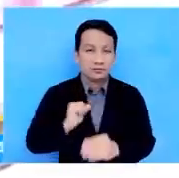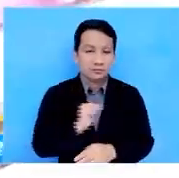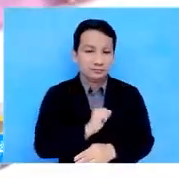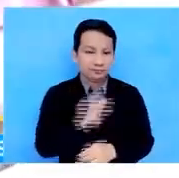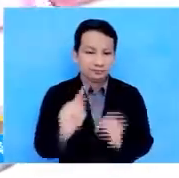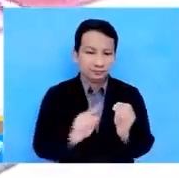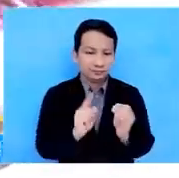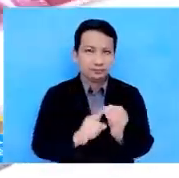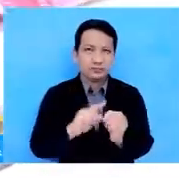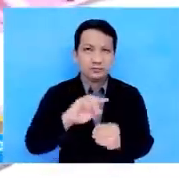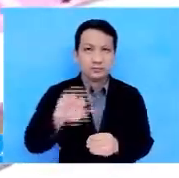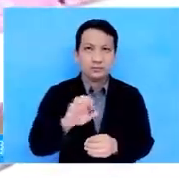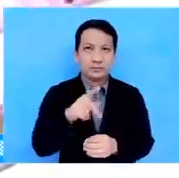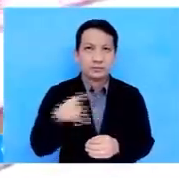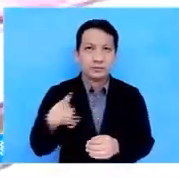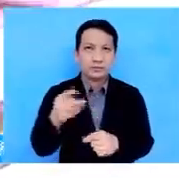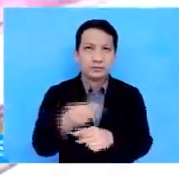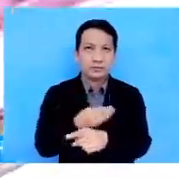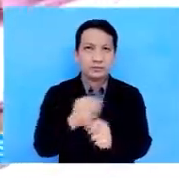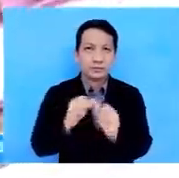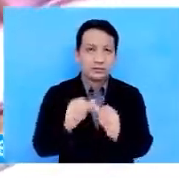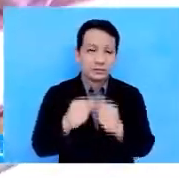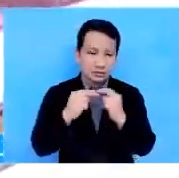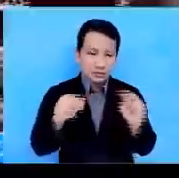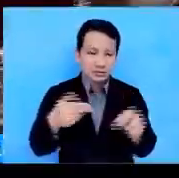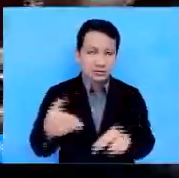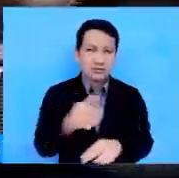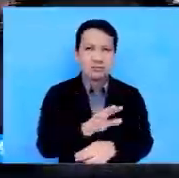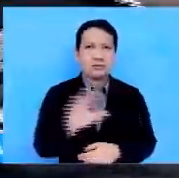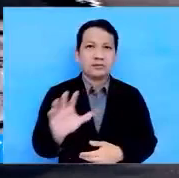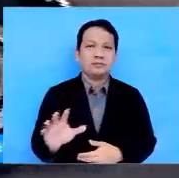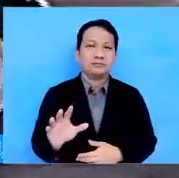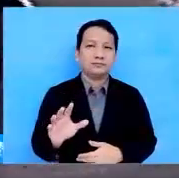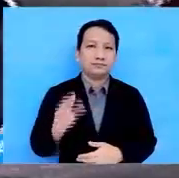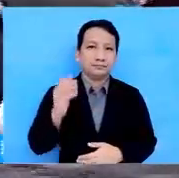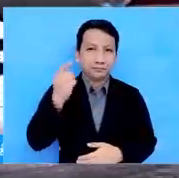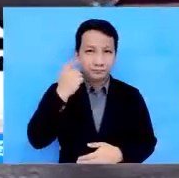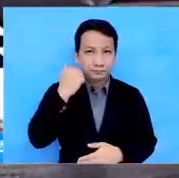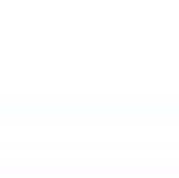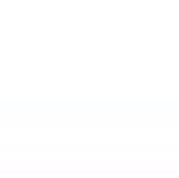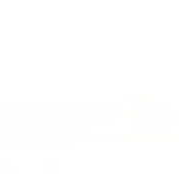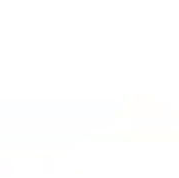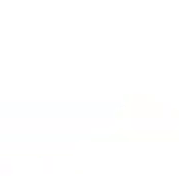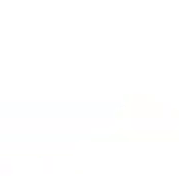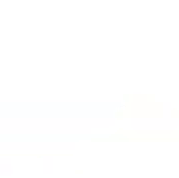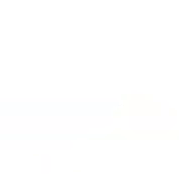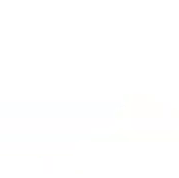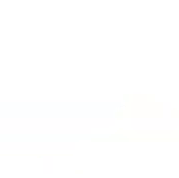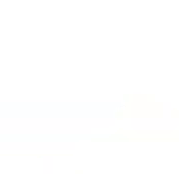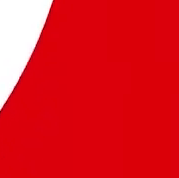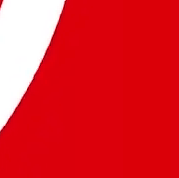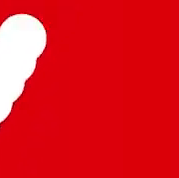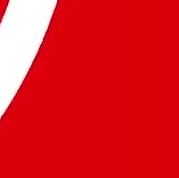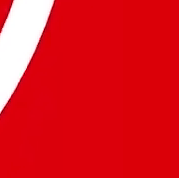rin sa jeepney modernization. Nagbabalita mula sa Frontline, Gio Robles, News 5.